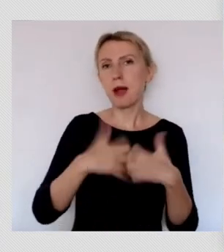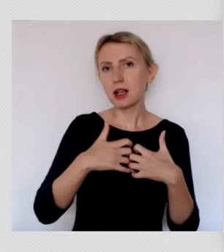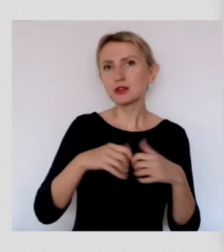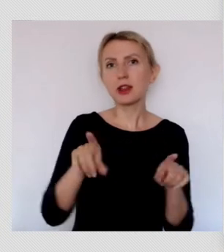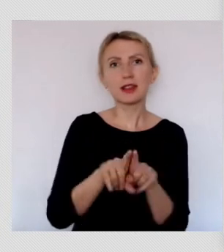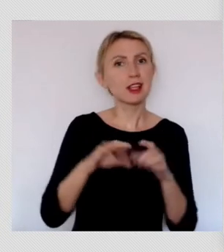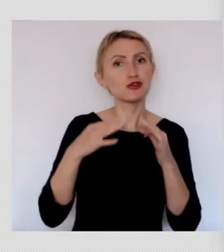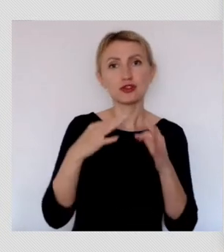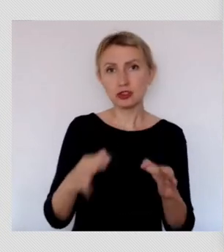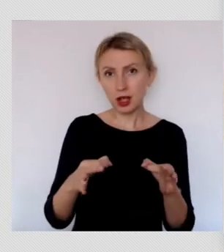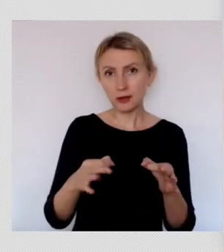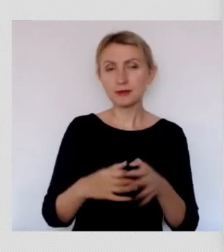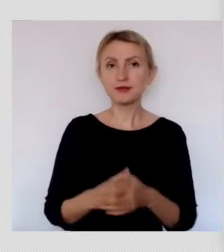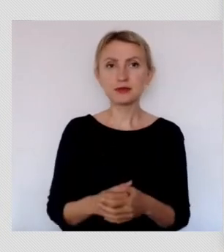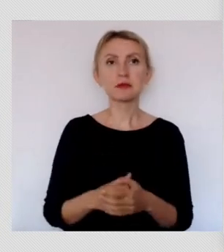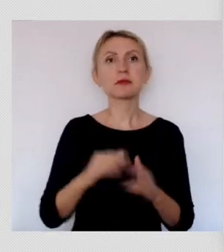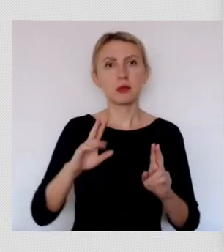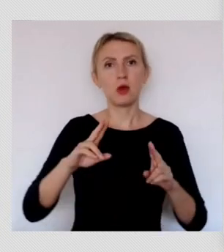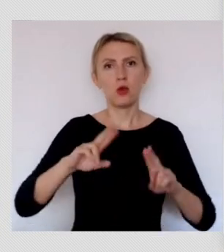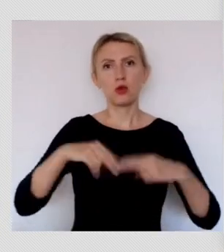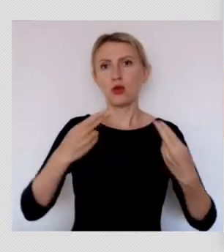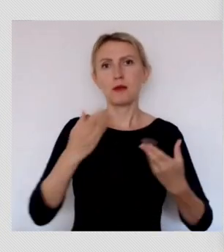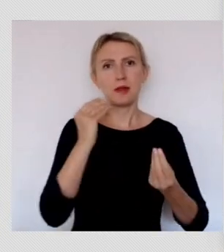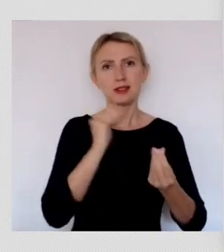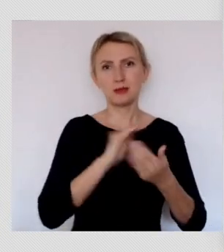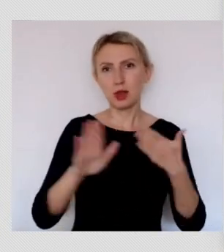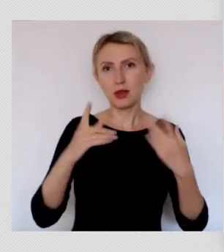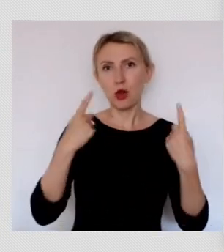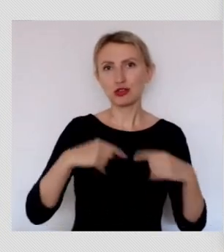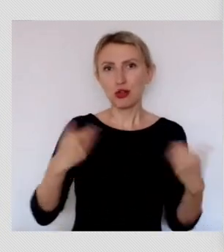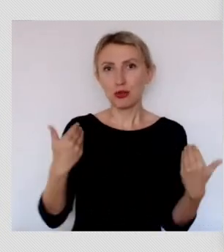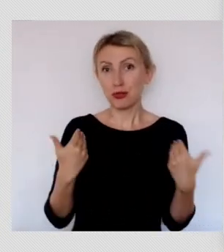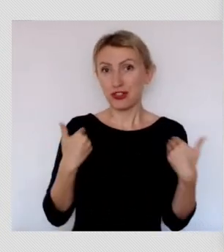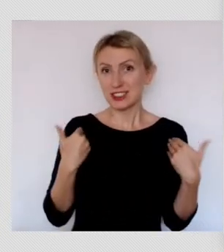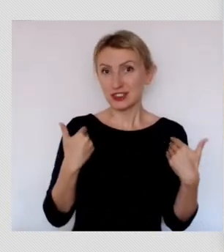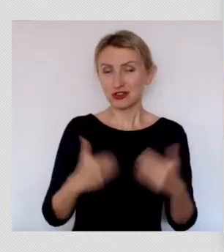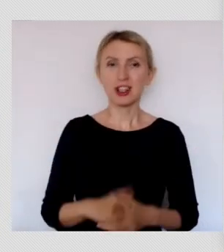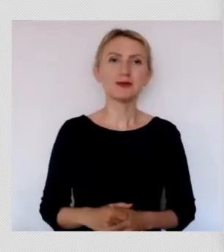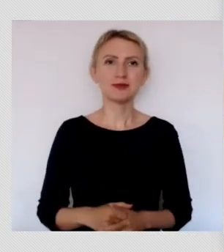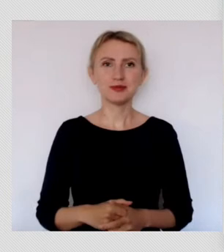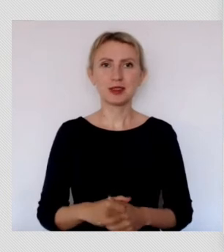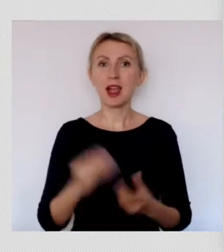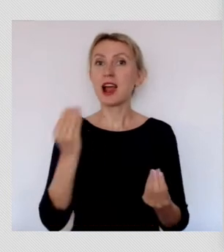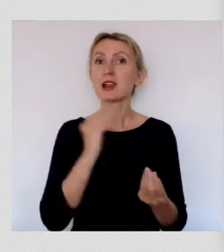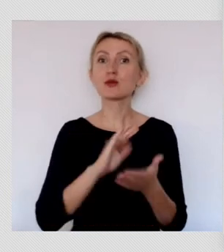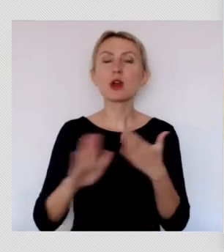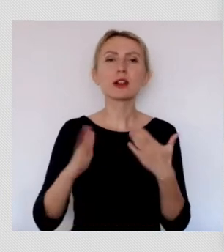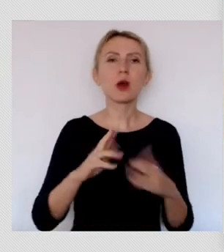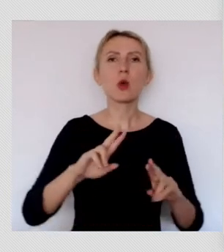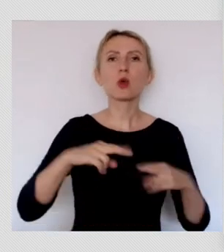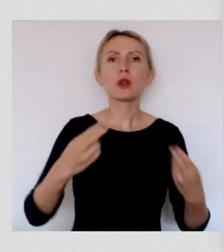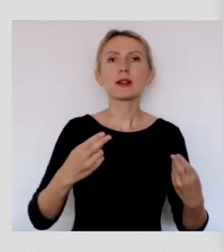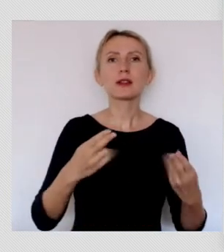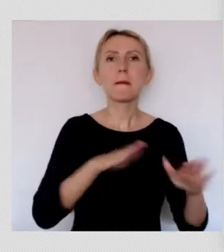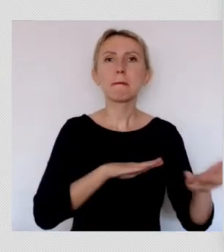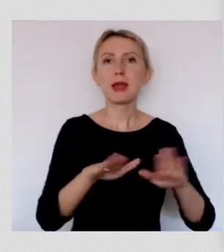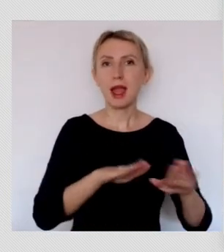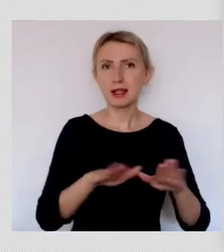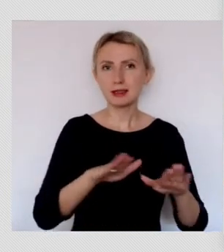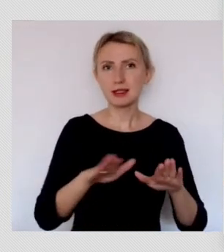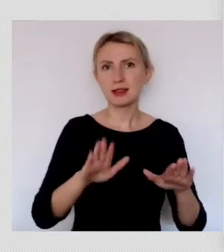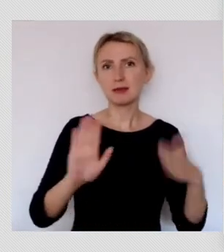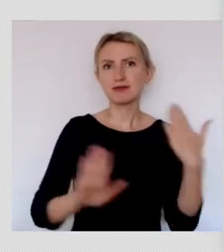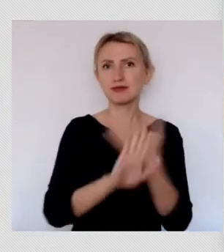pojazdów mechanicznych udostępnianych nieodpłatnie przez osoby fizyczne, nieodpłatnym udostępnianiu miejsc na